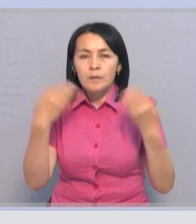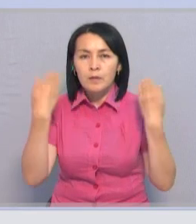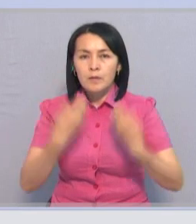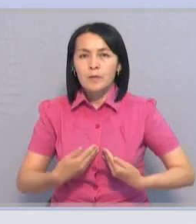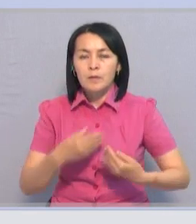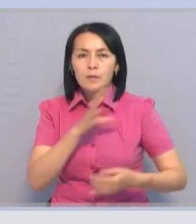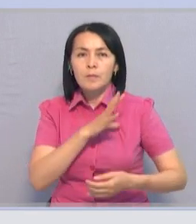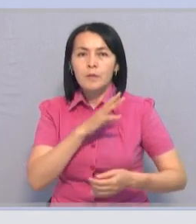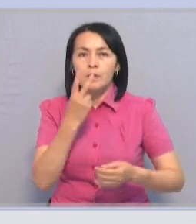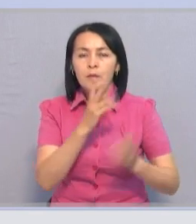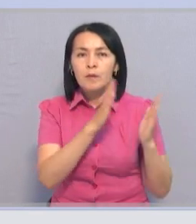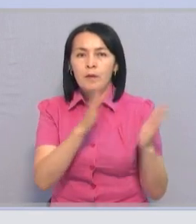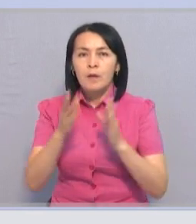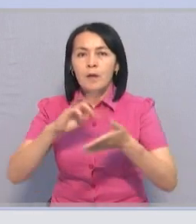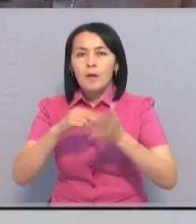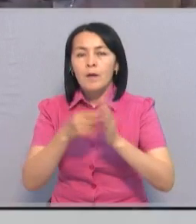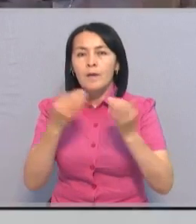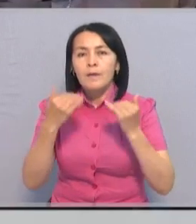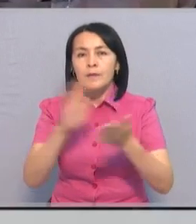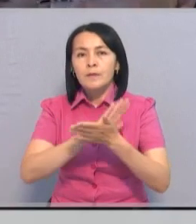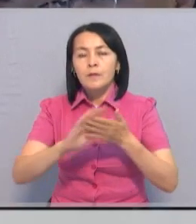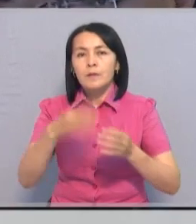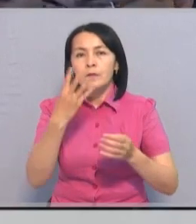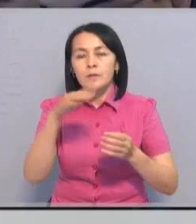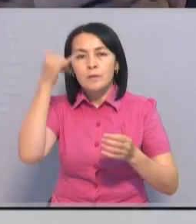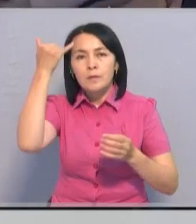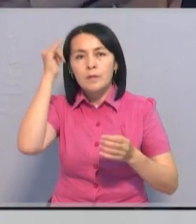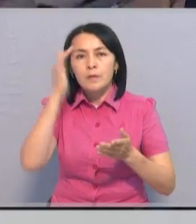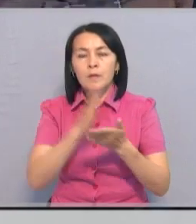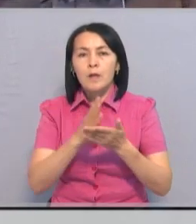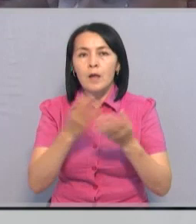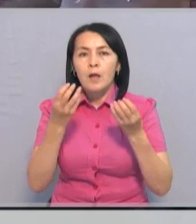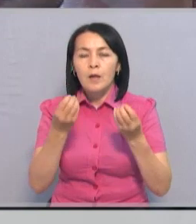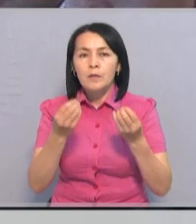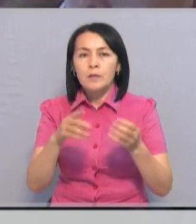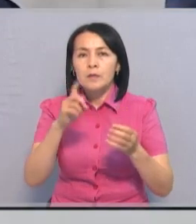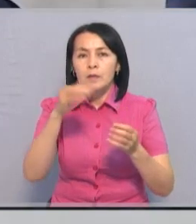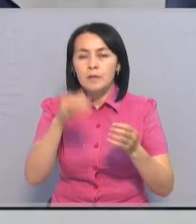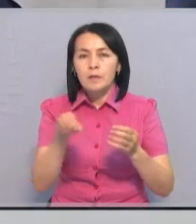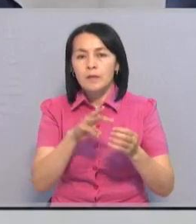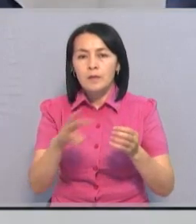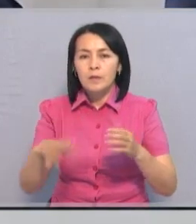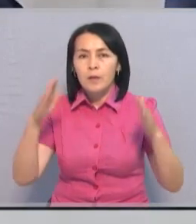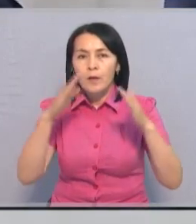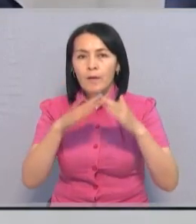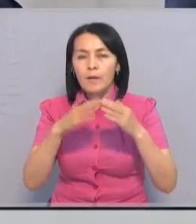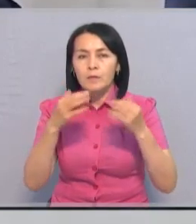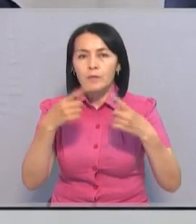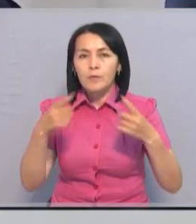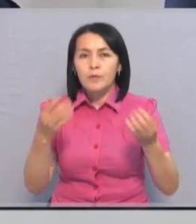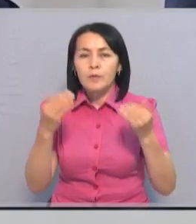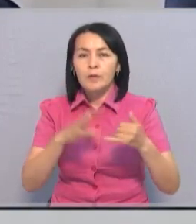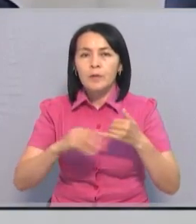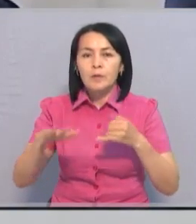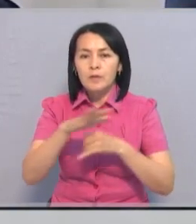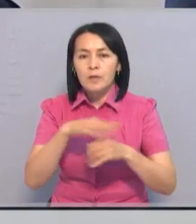одеждой. В два этапа планируется опрыскивание около 4 миллионов голов скота и обеззаражение около 100 тысяч квадратных метров стойбищ и прилегающей